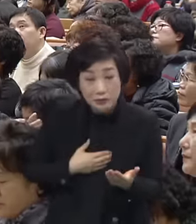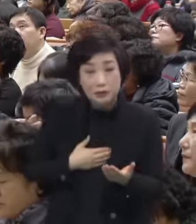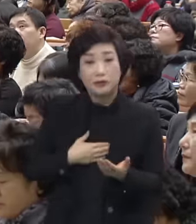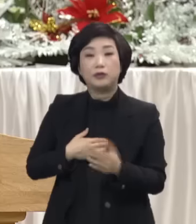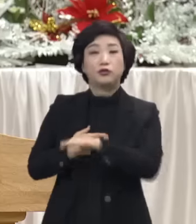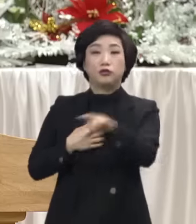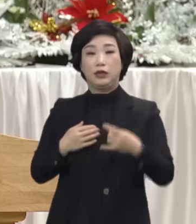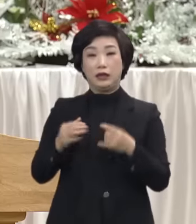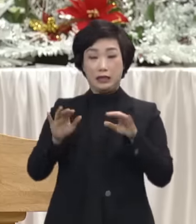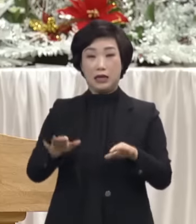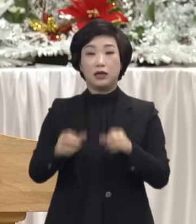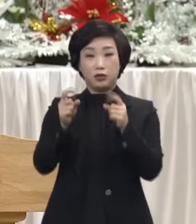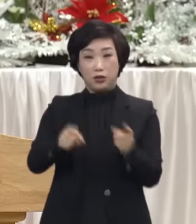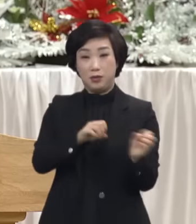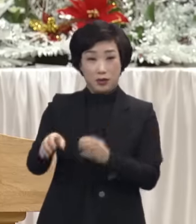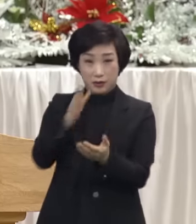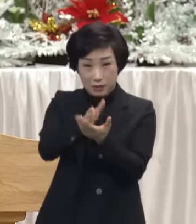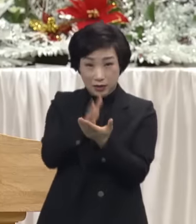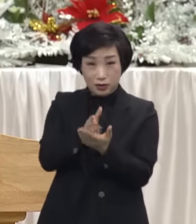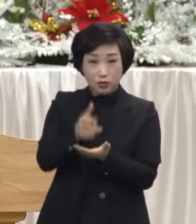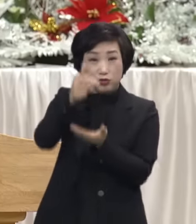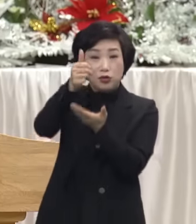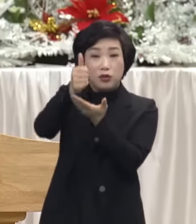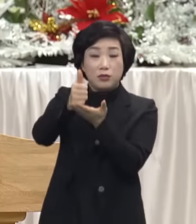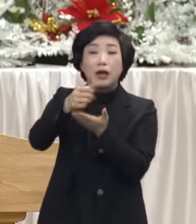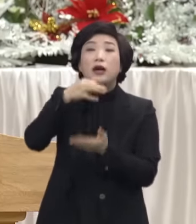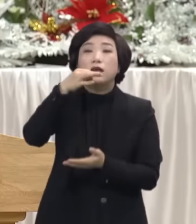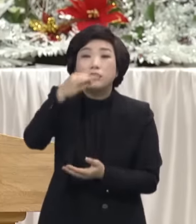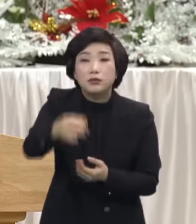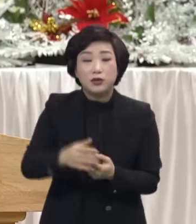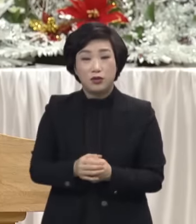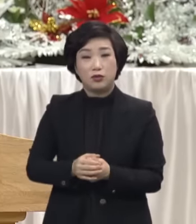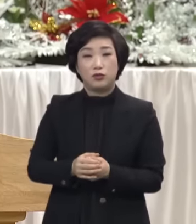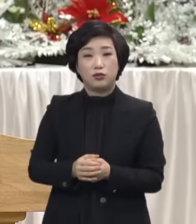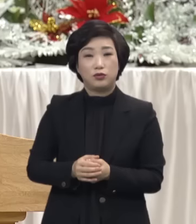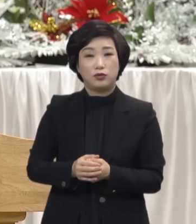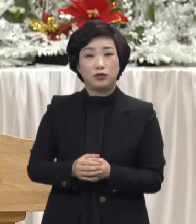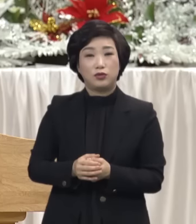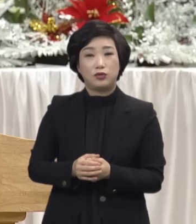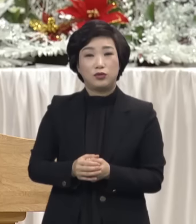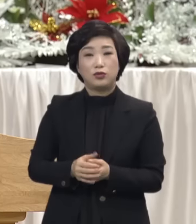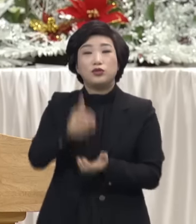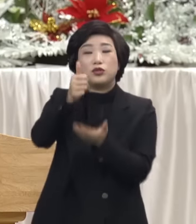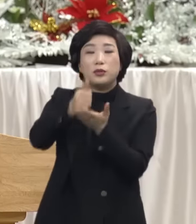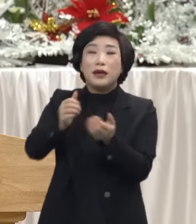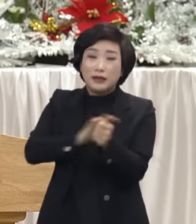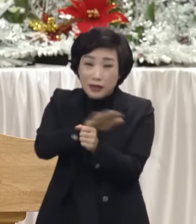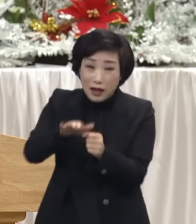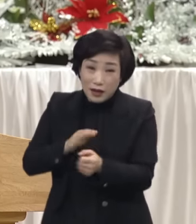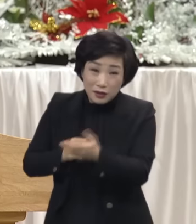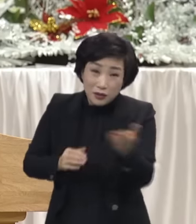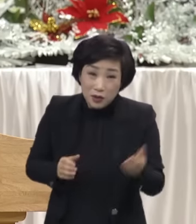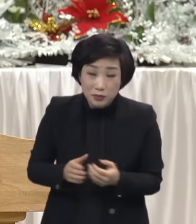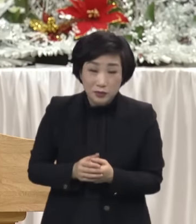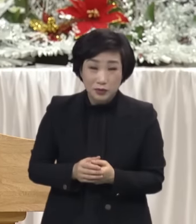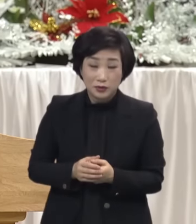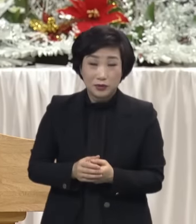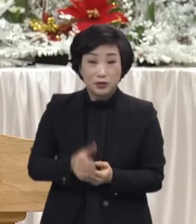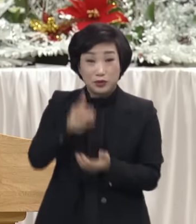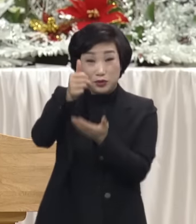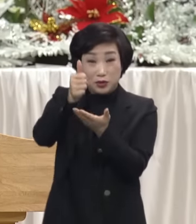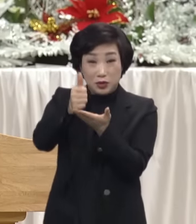우리에게 그 기회를 놓치지 말라고 하시는 주님의 충고, 주님의 사랑,